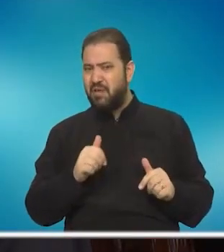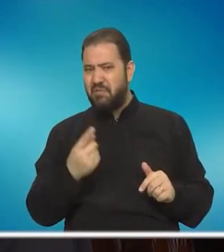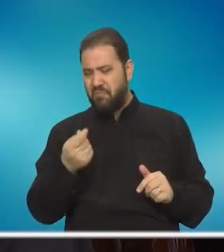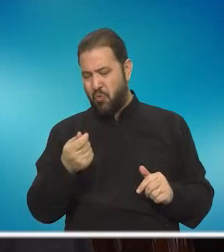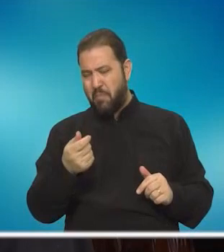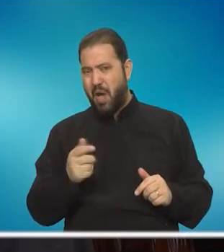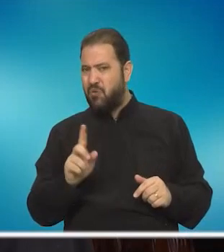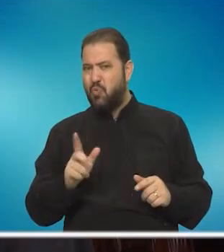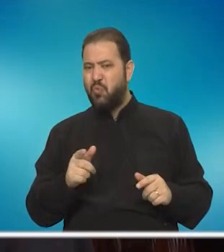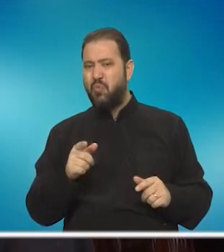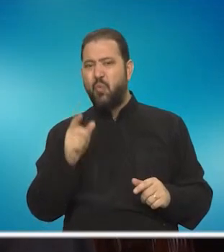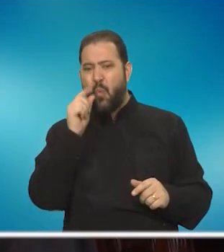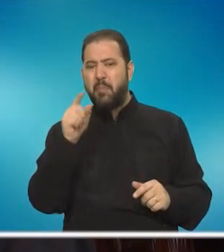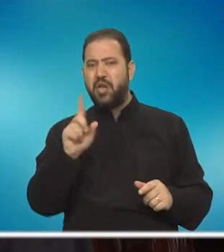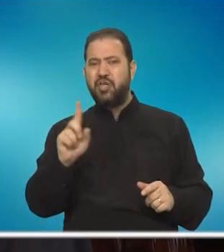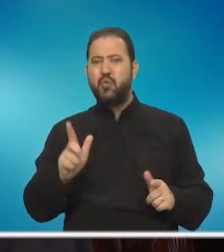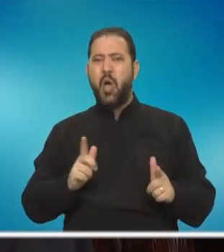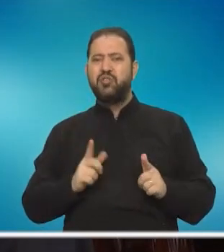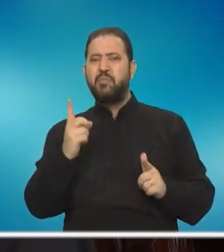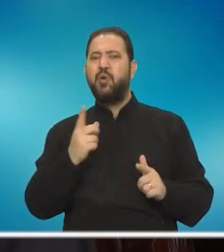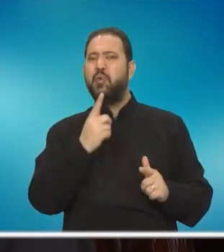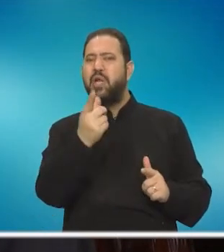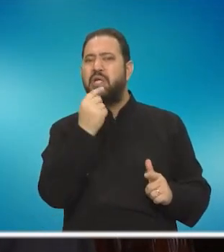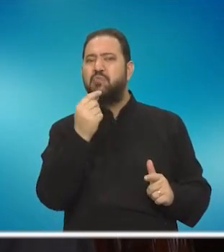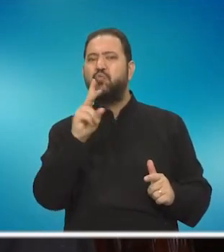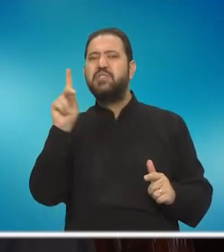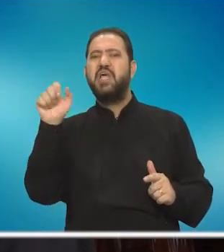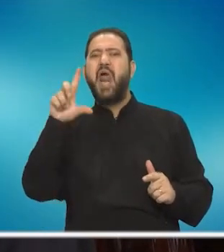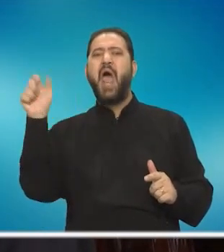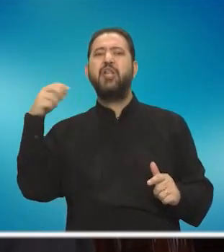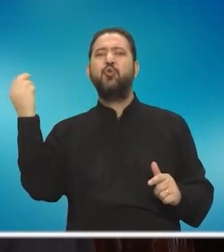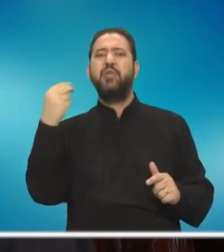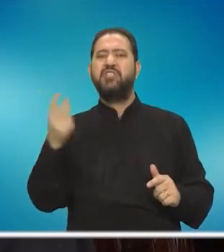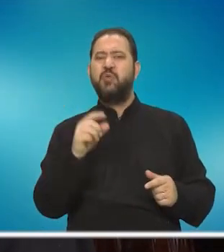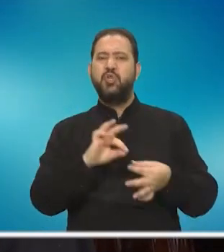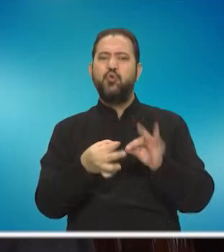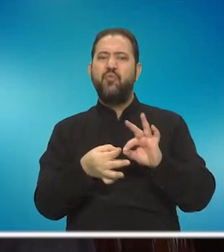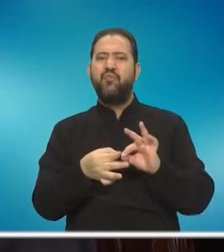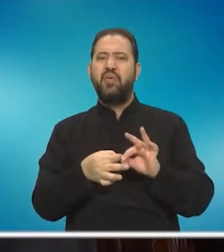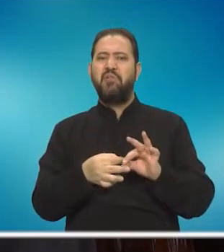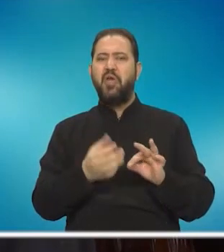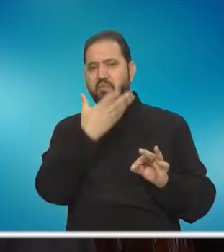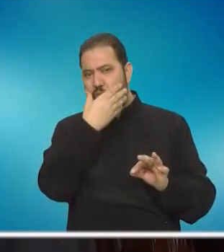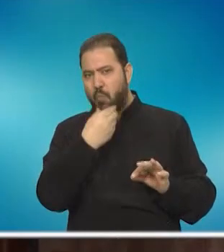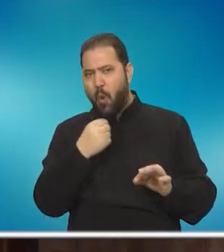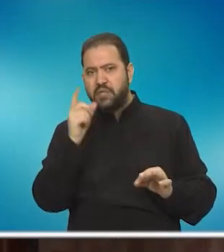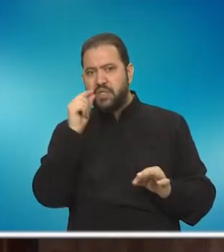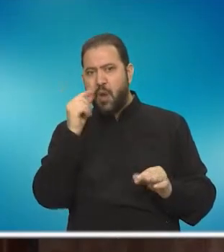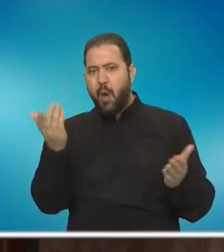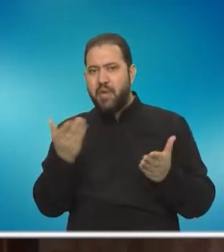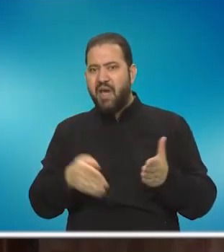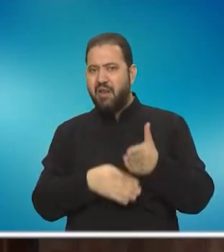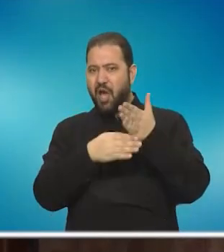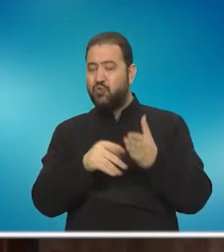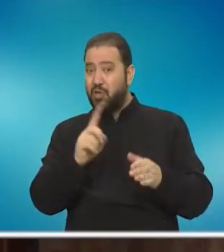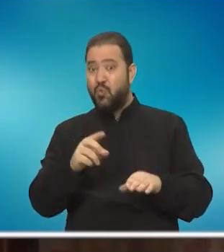nici răspuns de la Dumnezeu, nu o fac nici condiționat, nu așteaptă nici cuvinte din partea oamenilor, ci pur și simplu simt